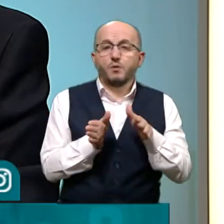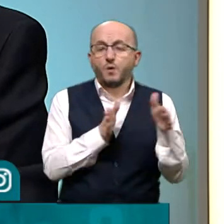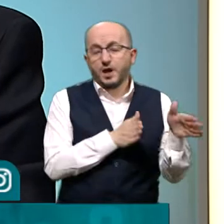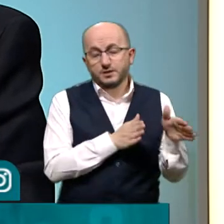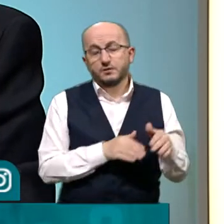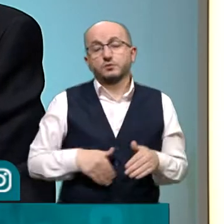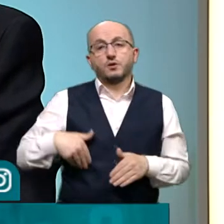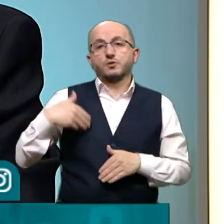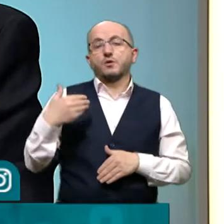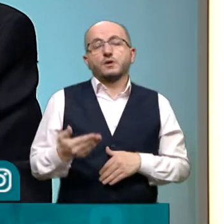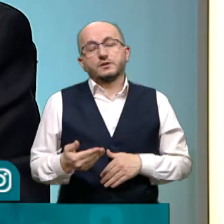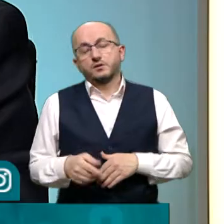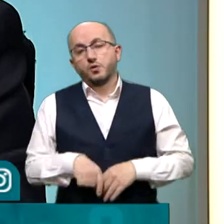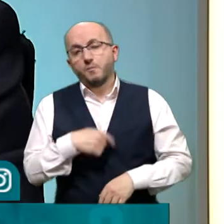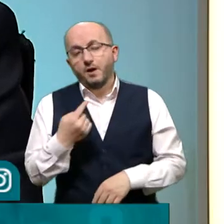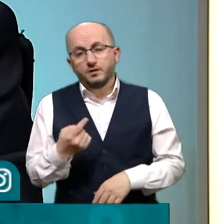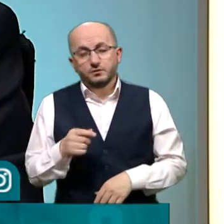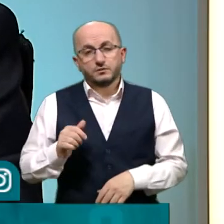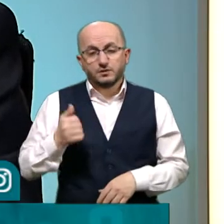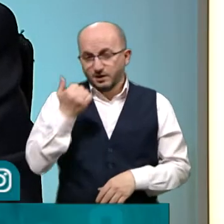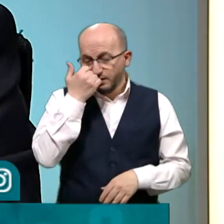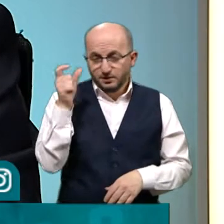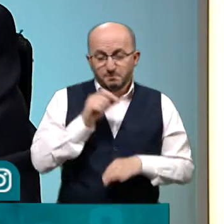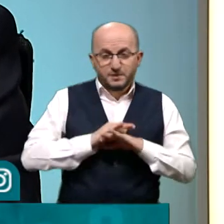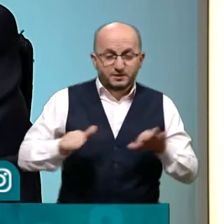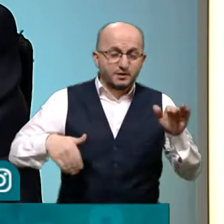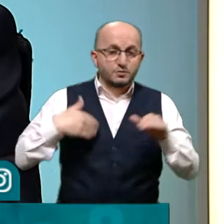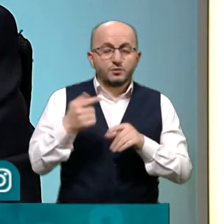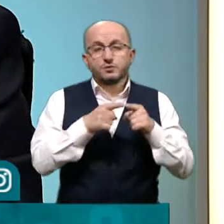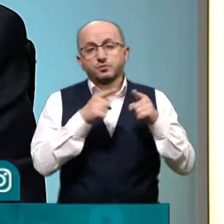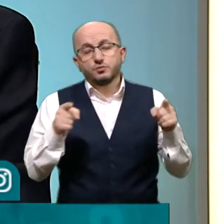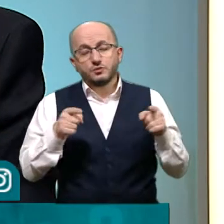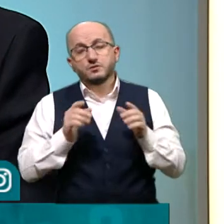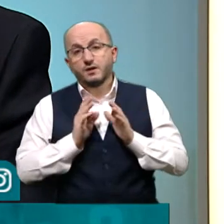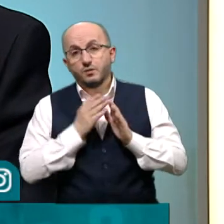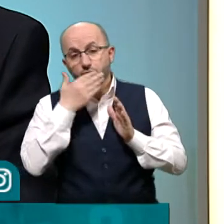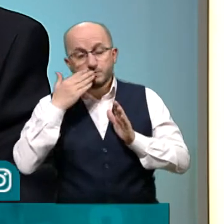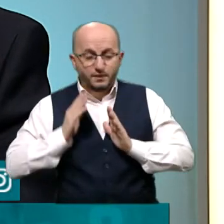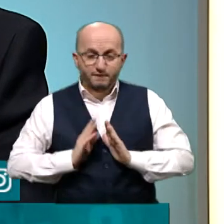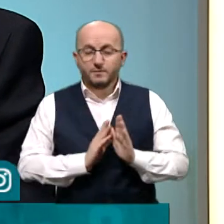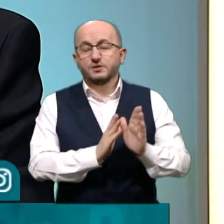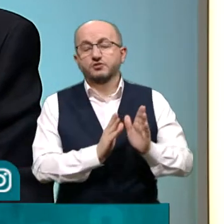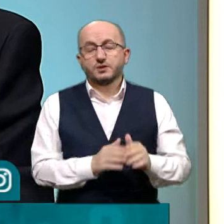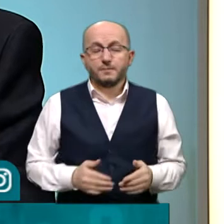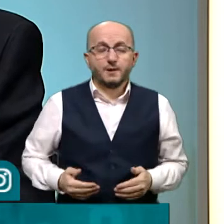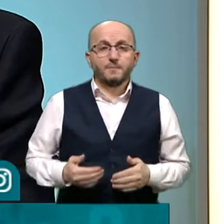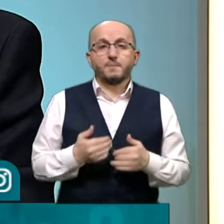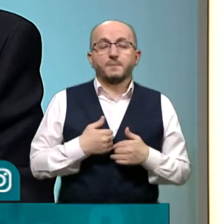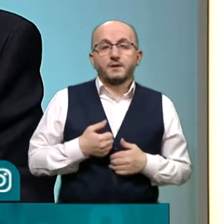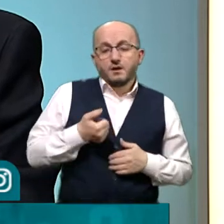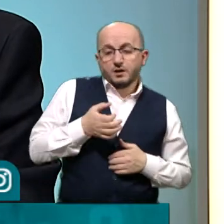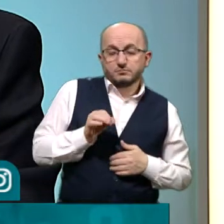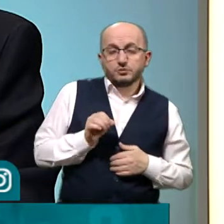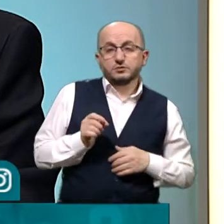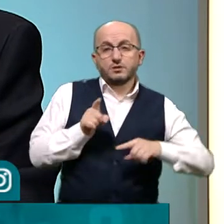edebilir Ondan sonraki artık normal adet bittikten sonraki süreçte kaldığı yerden devam eder Fakat ben 60 artı